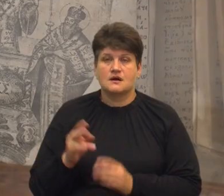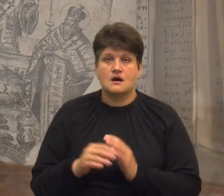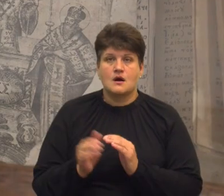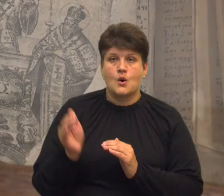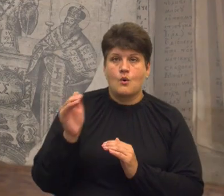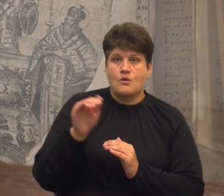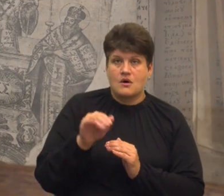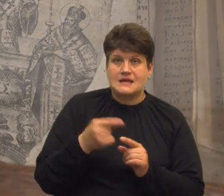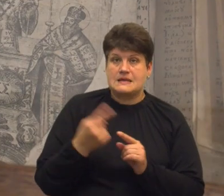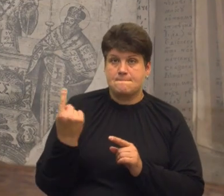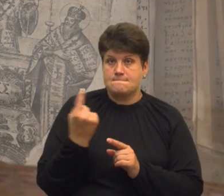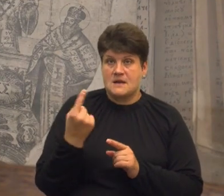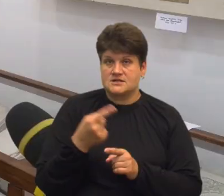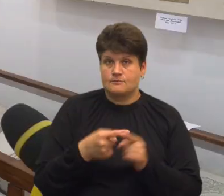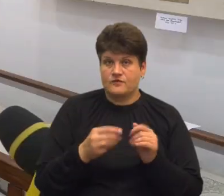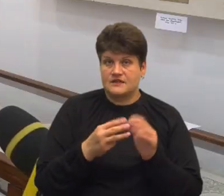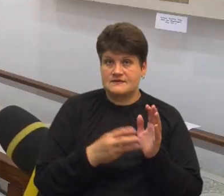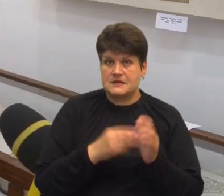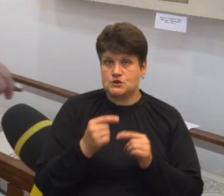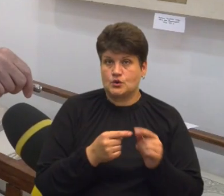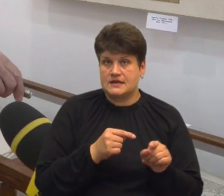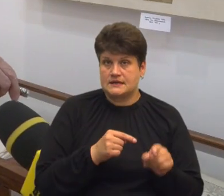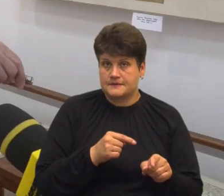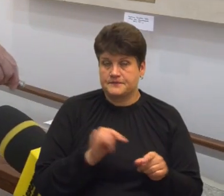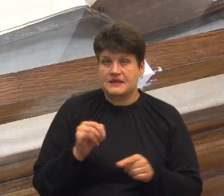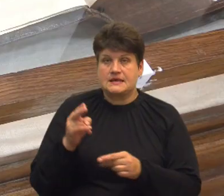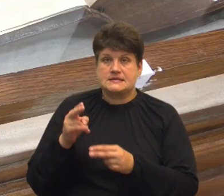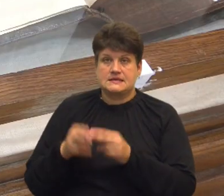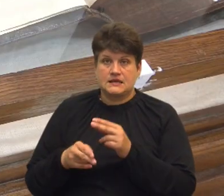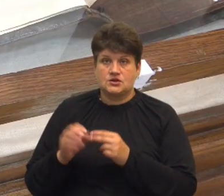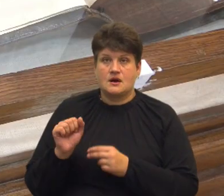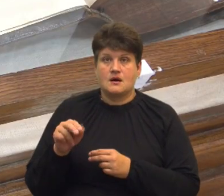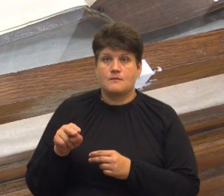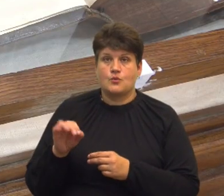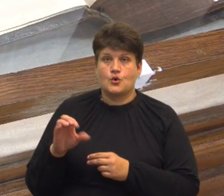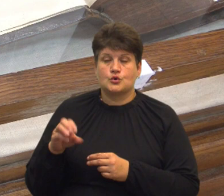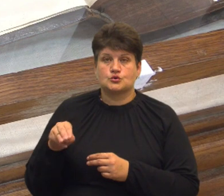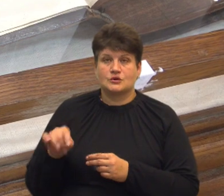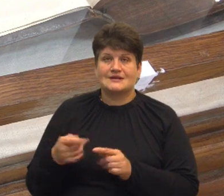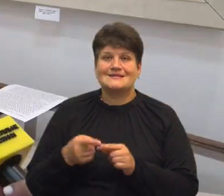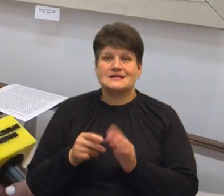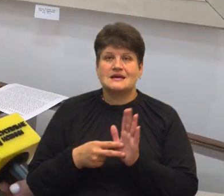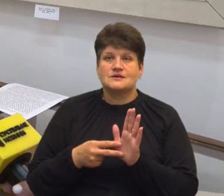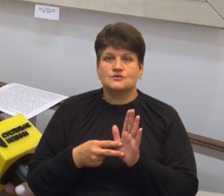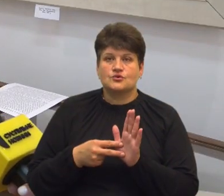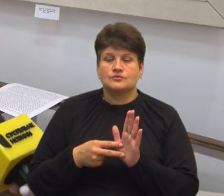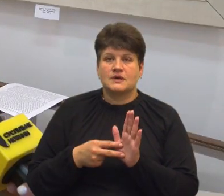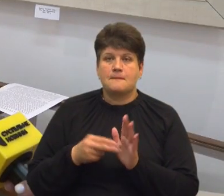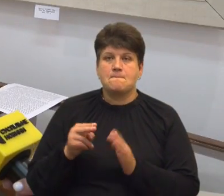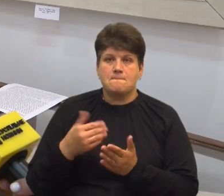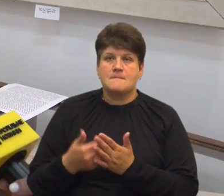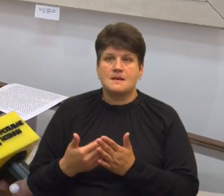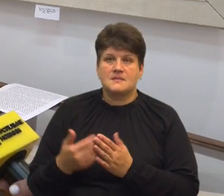половина XVIII століття і закінчуючи апостолом це сьомий примірник відповідно вважається що